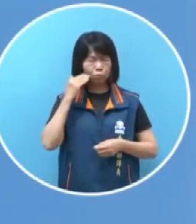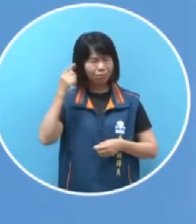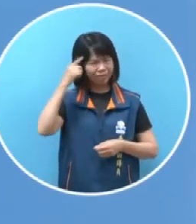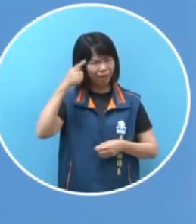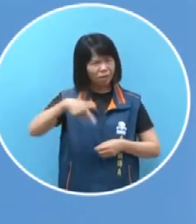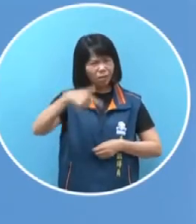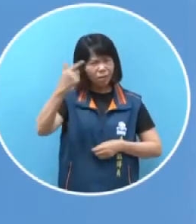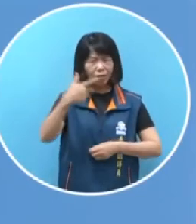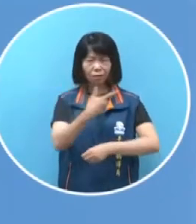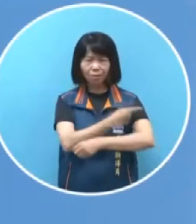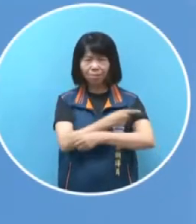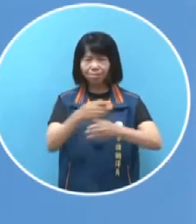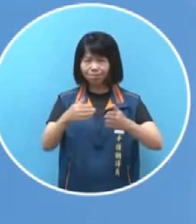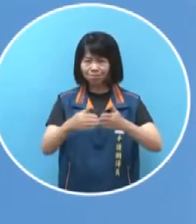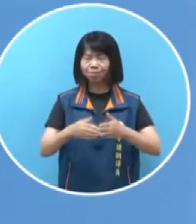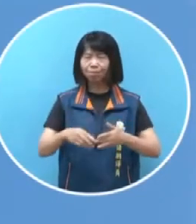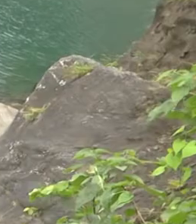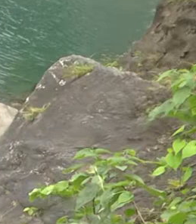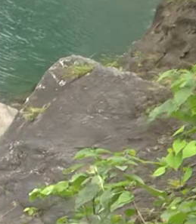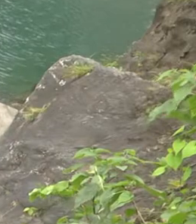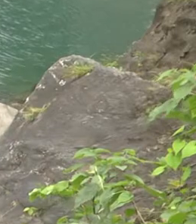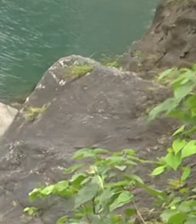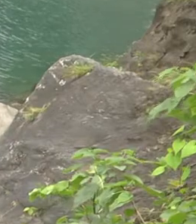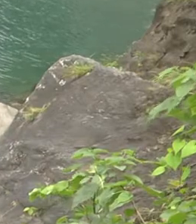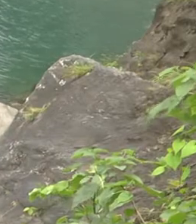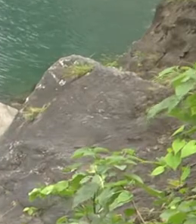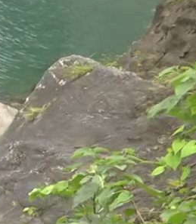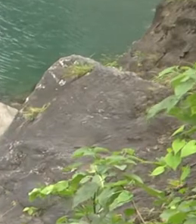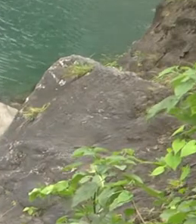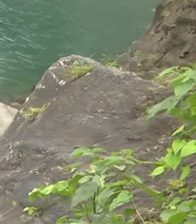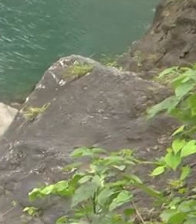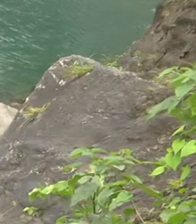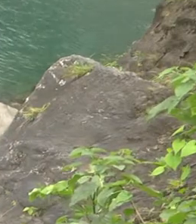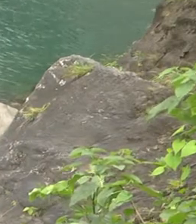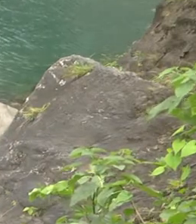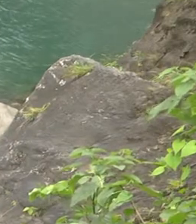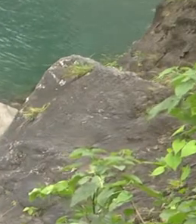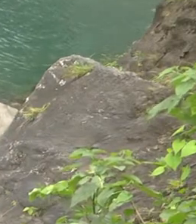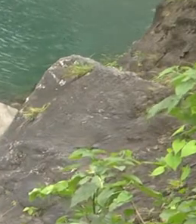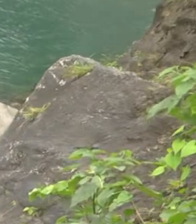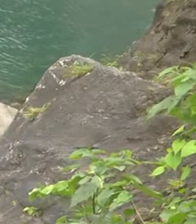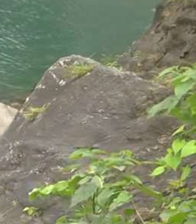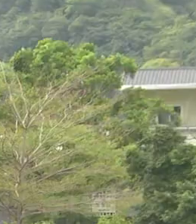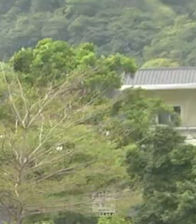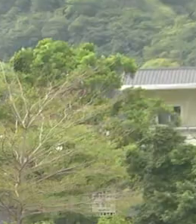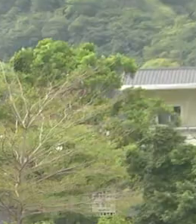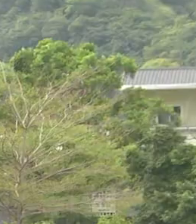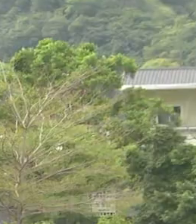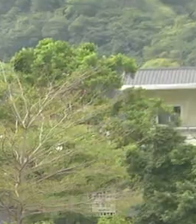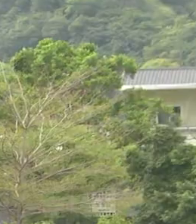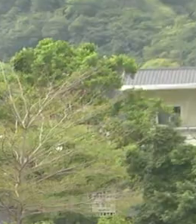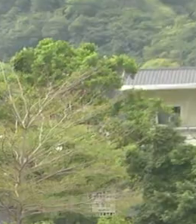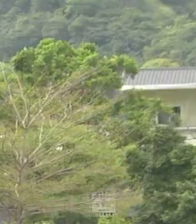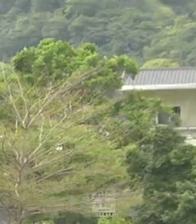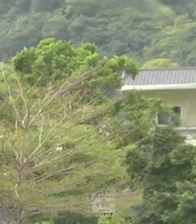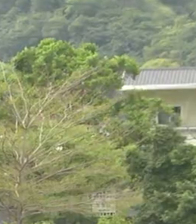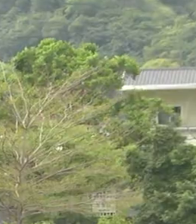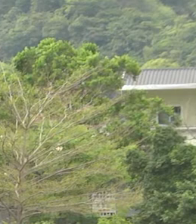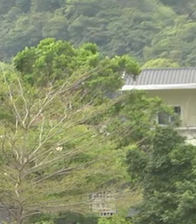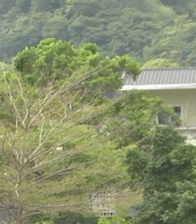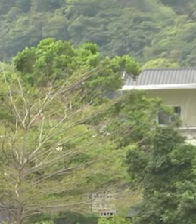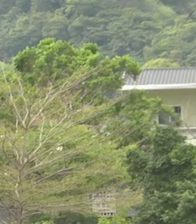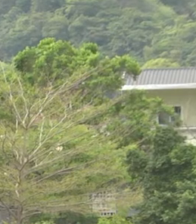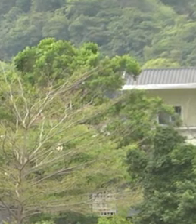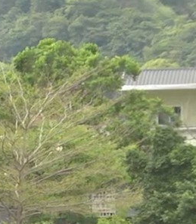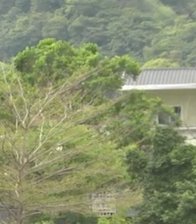苗的话，你可以去做一些更改。 现在徐正文呼吁乡亲，台风即将在下星期二侵袭台湾，也请大家做好准